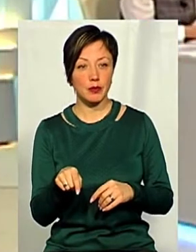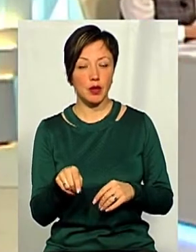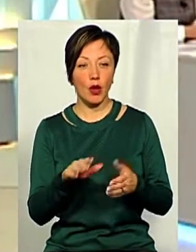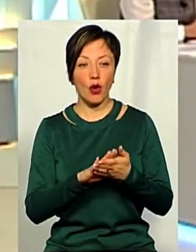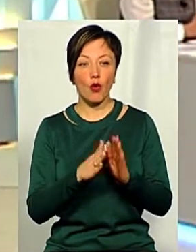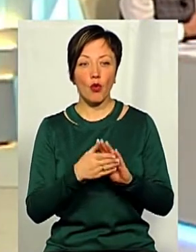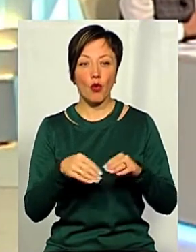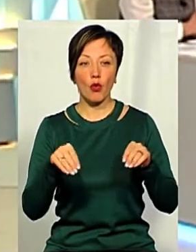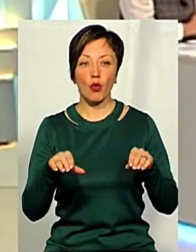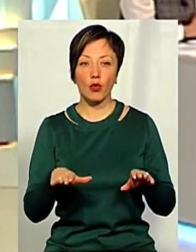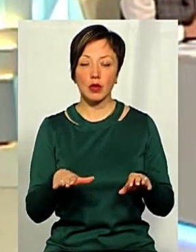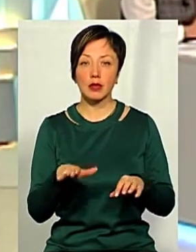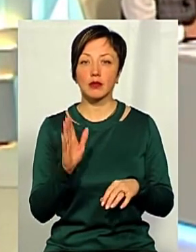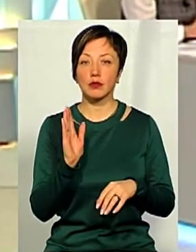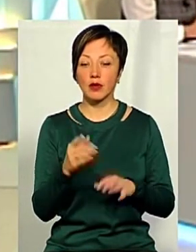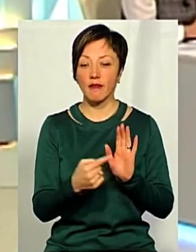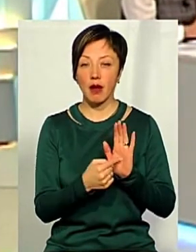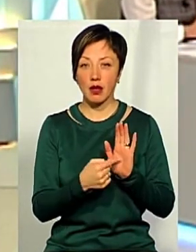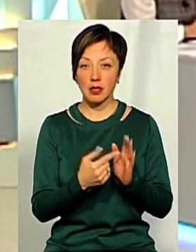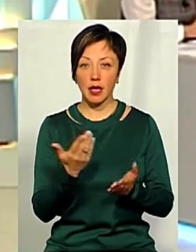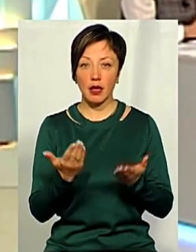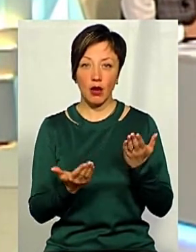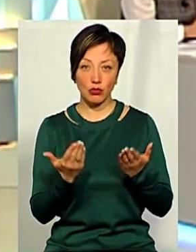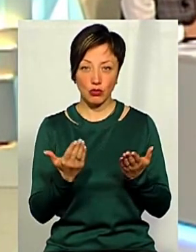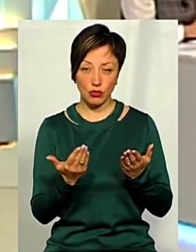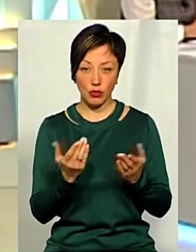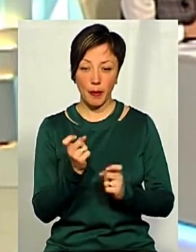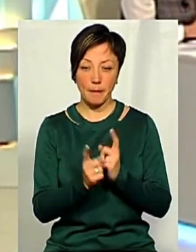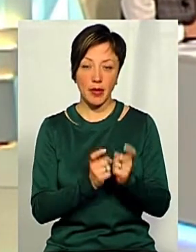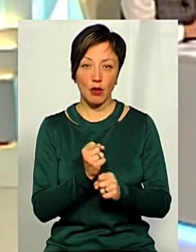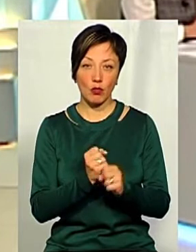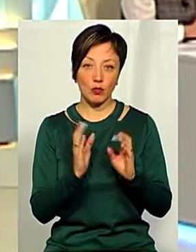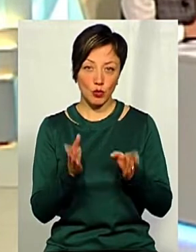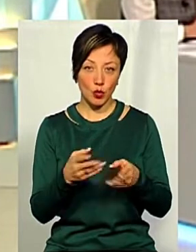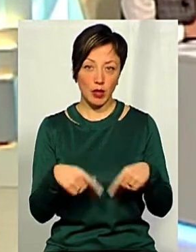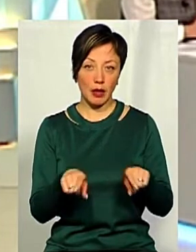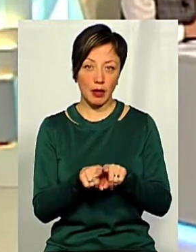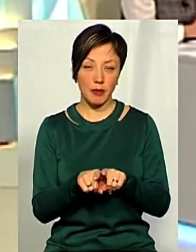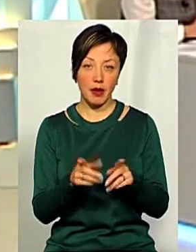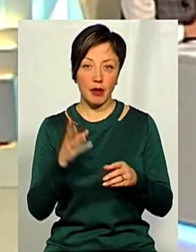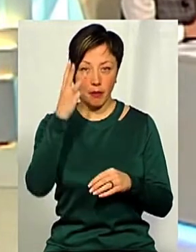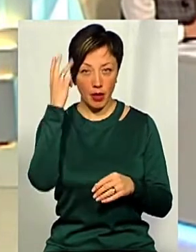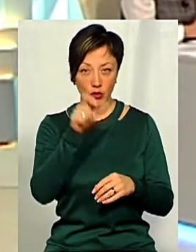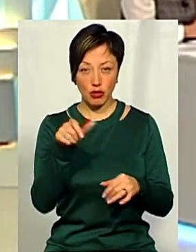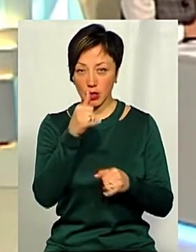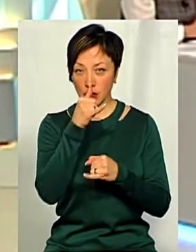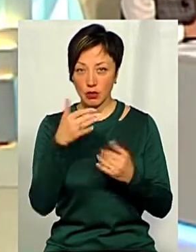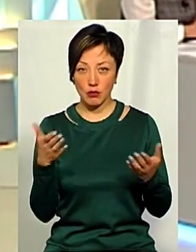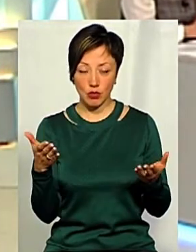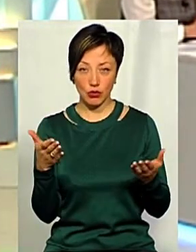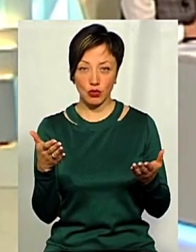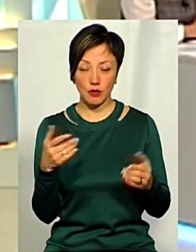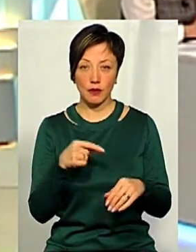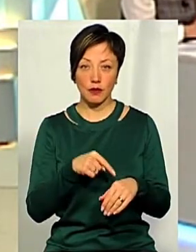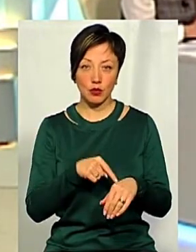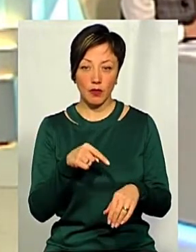угоді з ЄБРР буде вказано, що в разі, якщо цифри на переробку будуть такими, які хмельничани не зможуть відчувати,